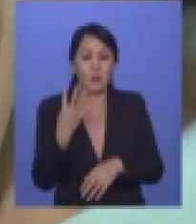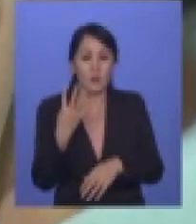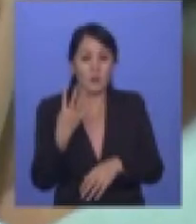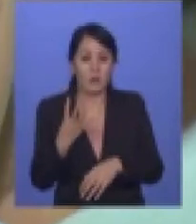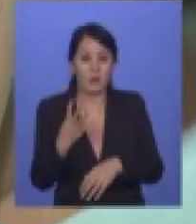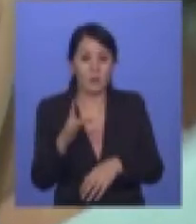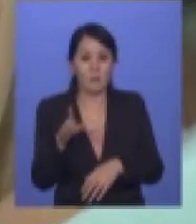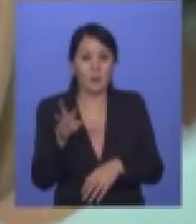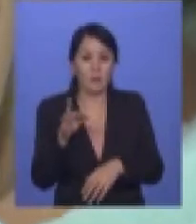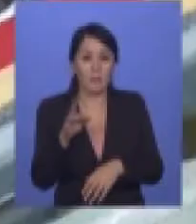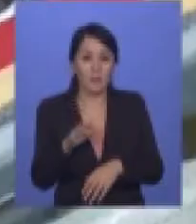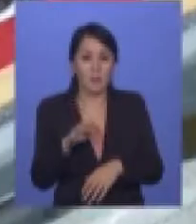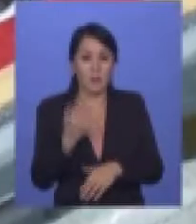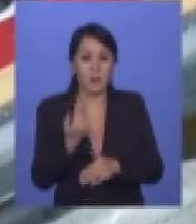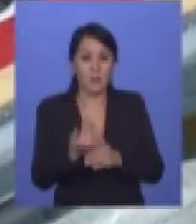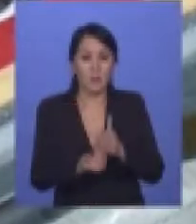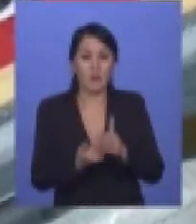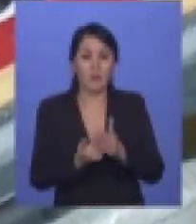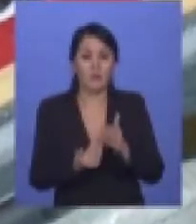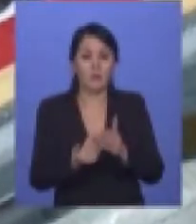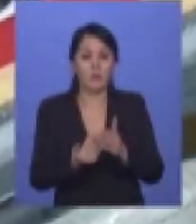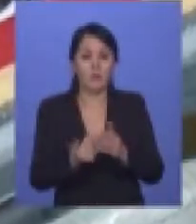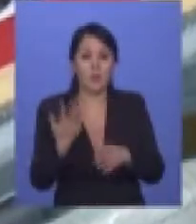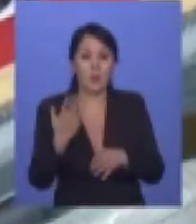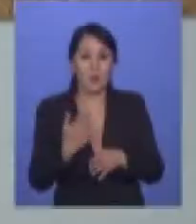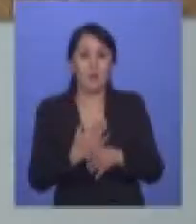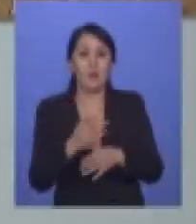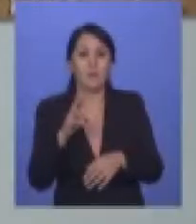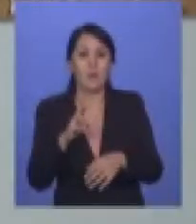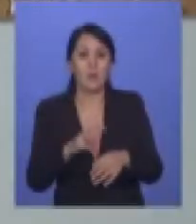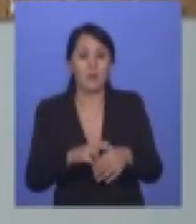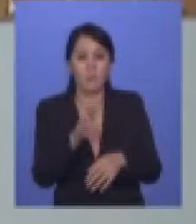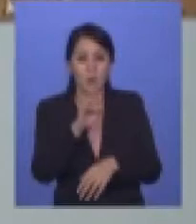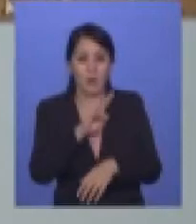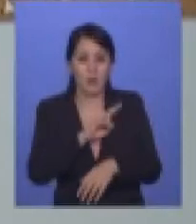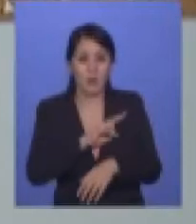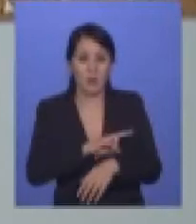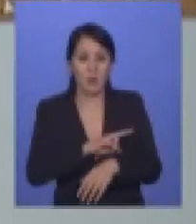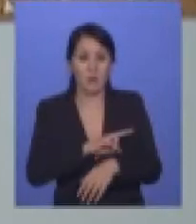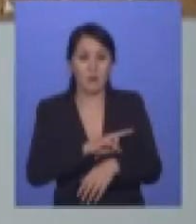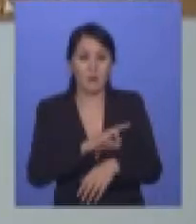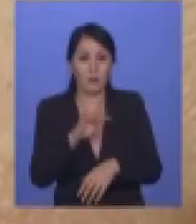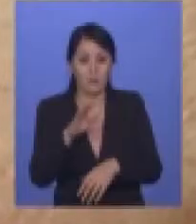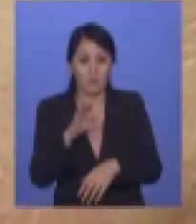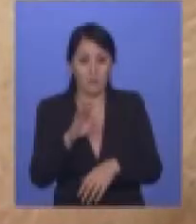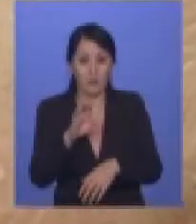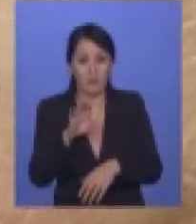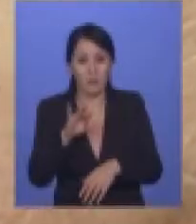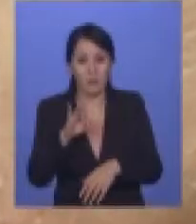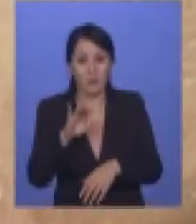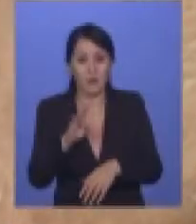маман микрохирургтар мен консультациялық диагностикалық көмек дәрігерлері жұмыс істейді. Олардың арасында Сергей Бородкин да